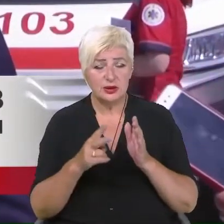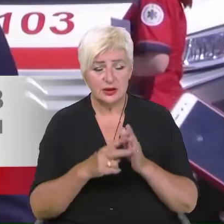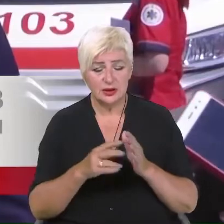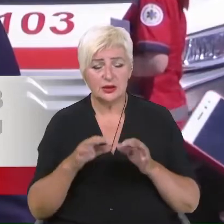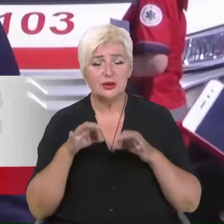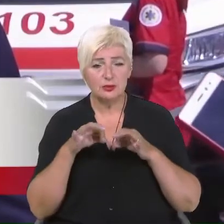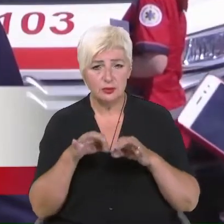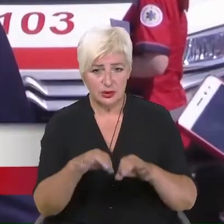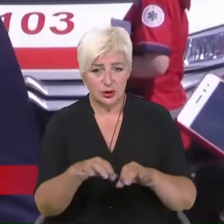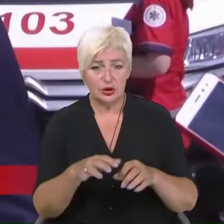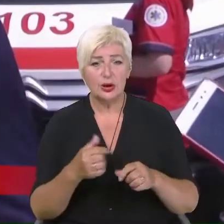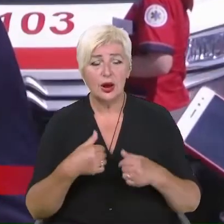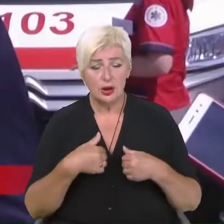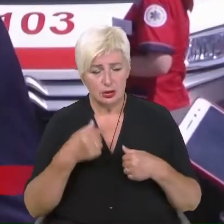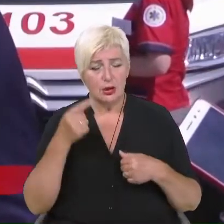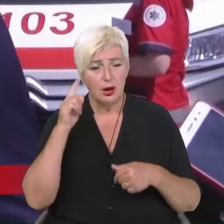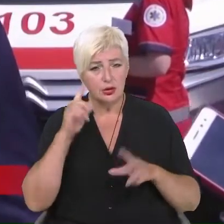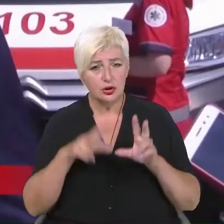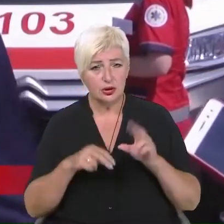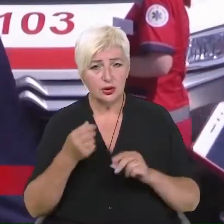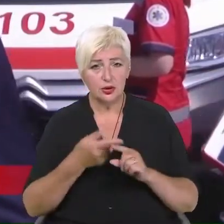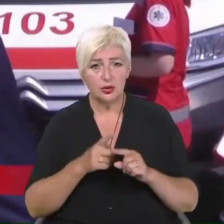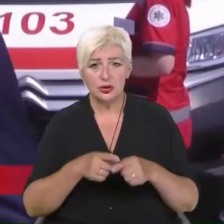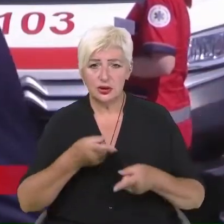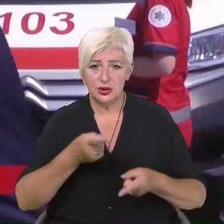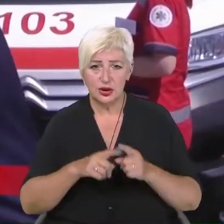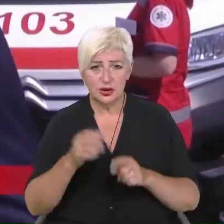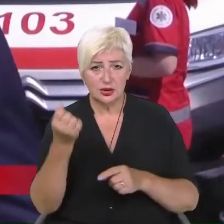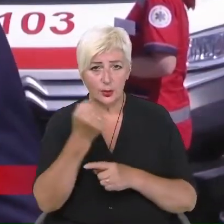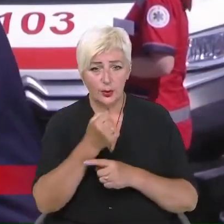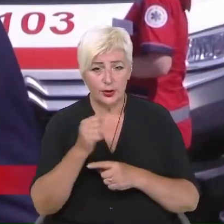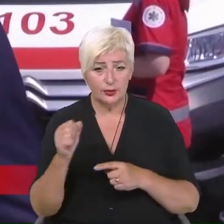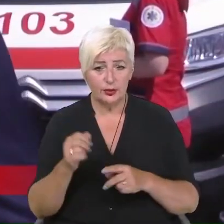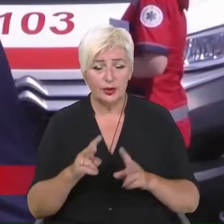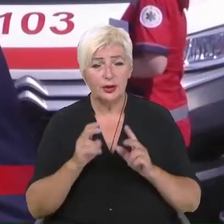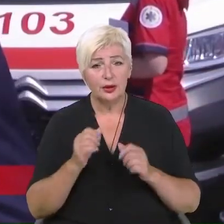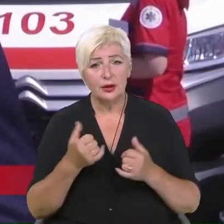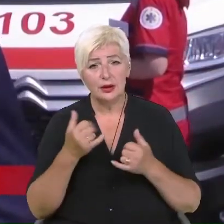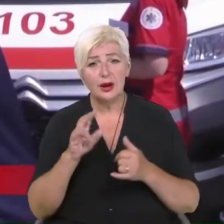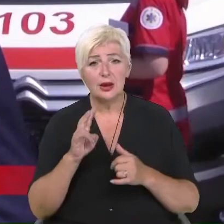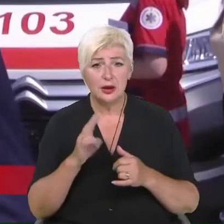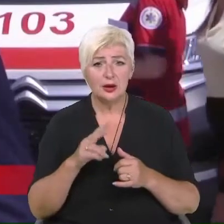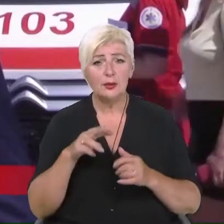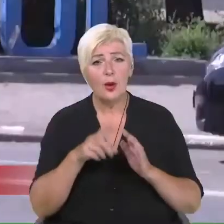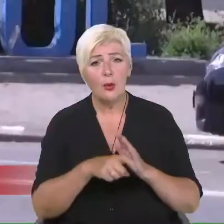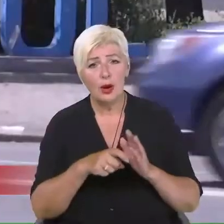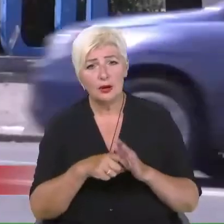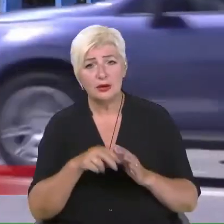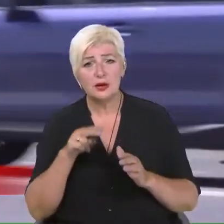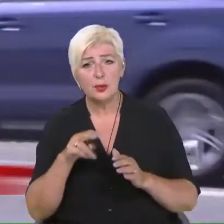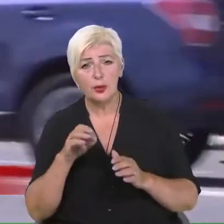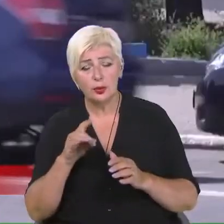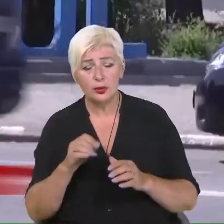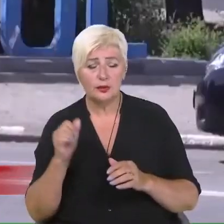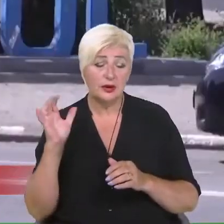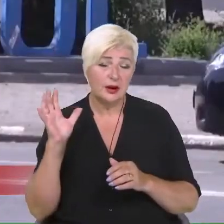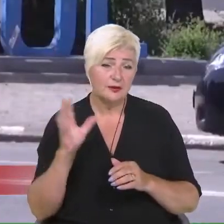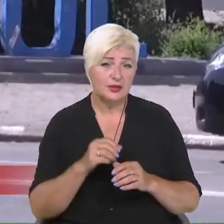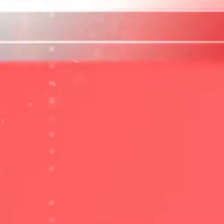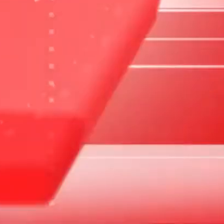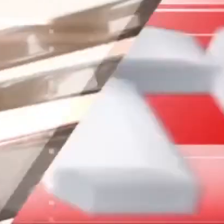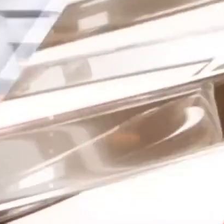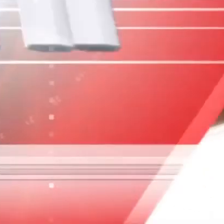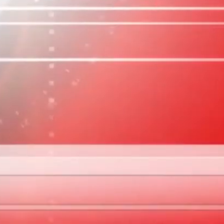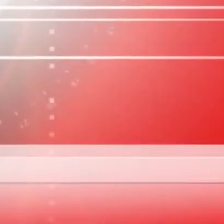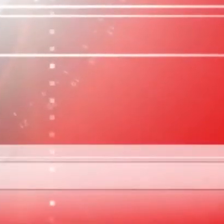вважаю, що це дійсно перемога і для як Нікополя, Марганця, Покрова, так і загалом за всієї Дніпропетровщини.